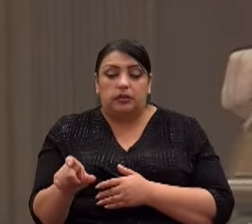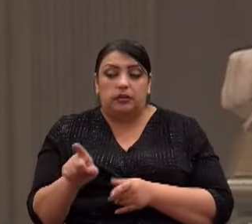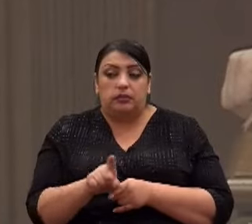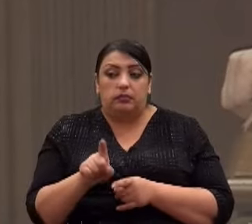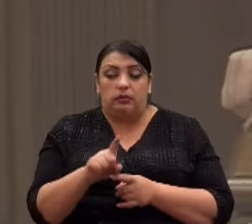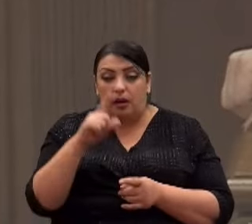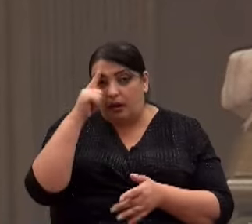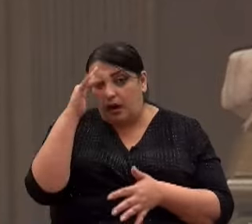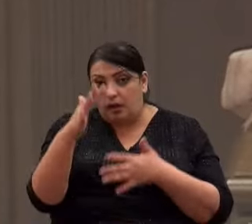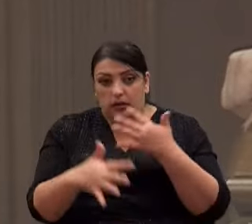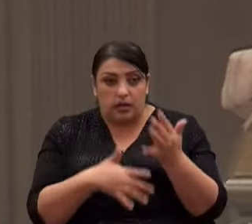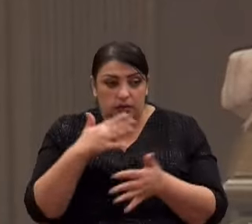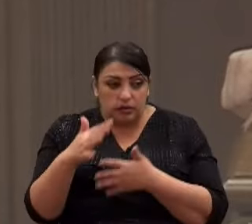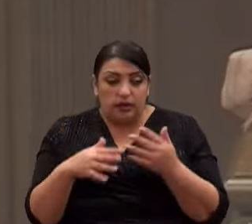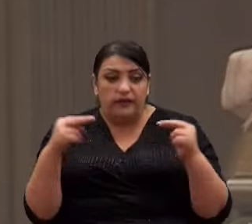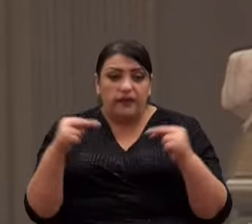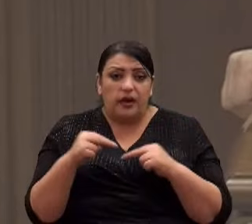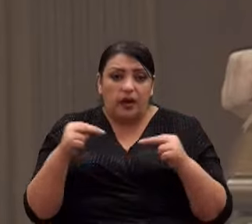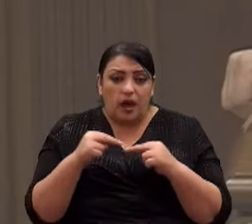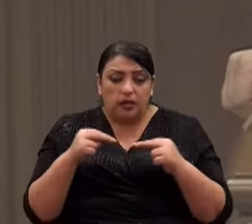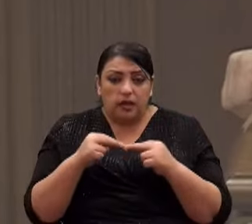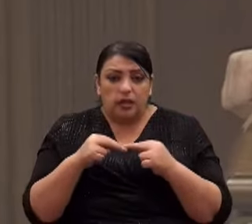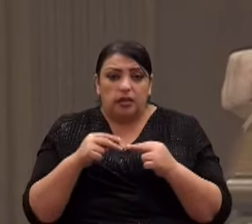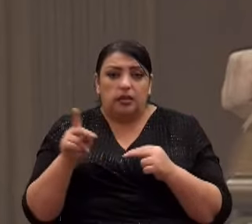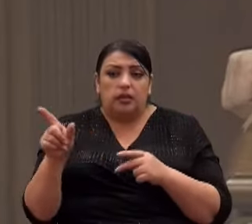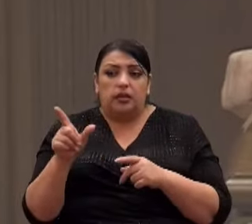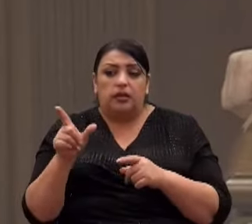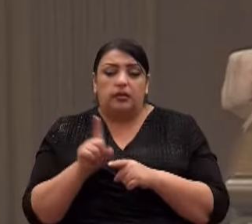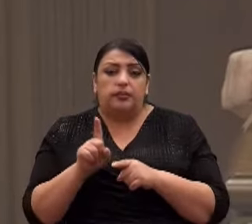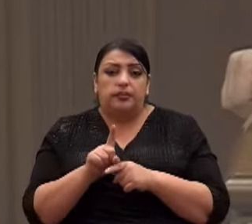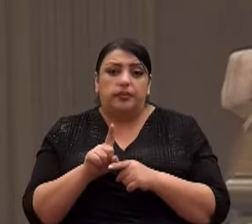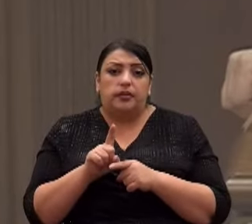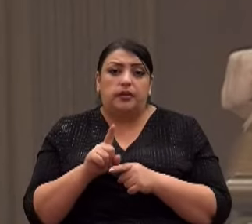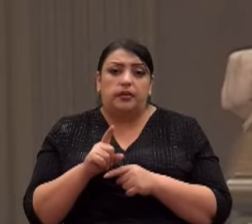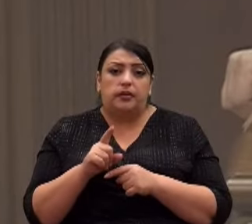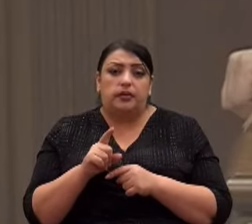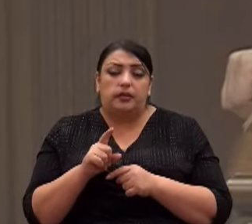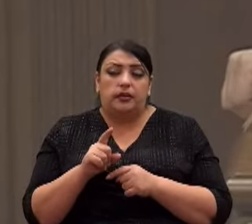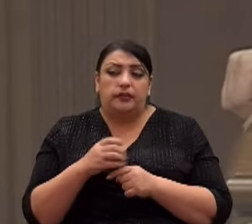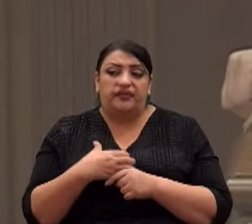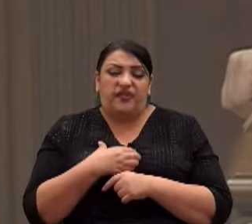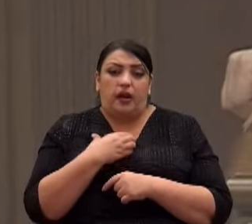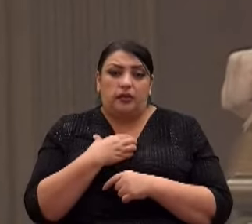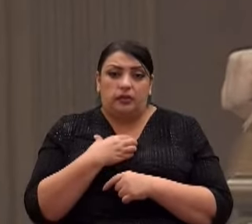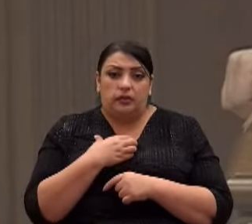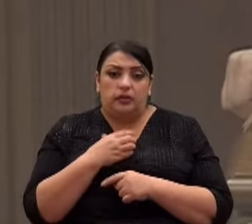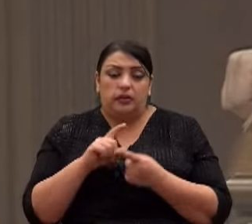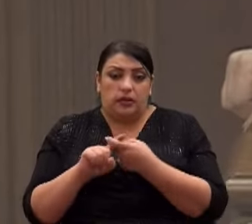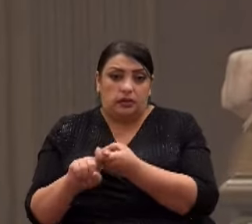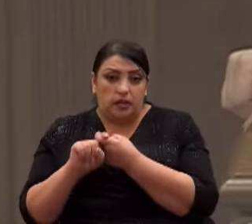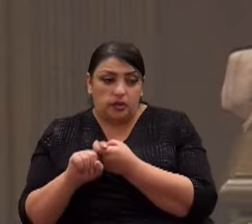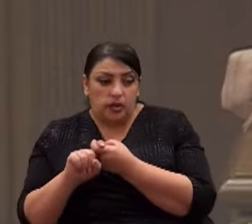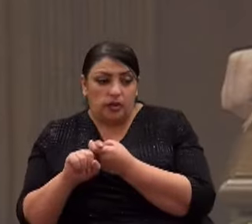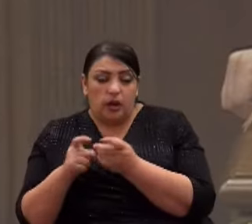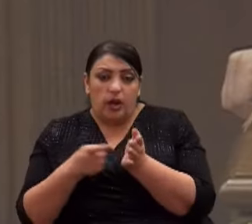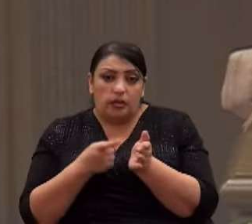խեղաթյուրելու և վկաների վրա ազդեցություն ունենալու հանգամանքը ոչ միայն